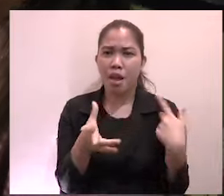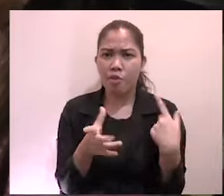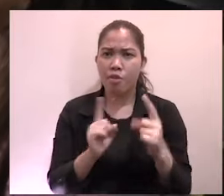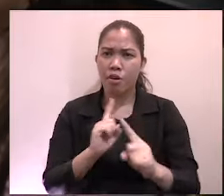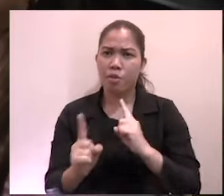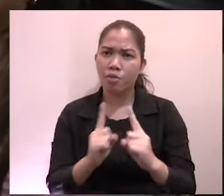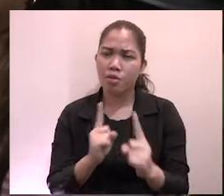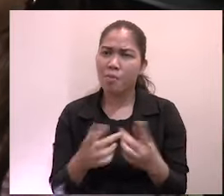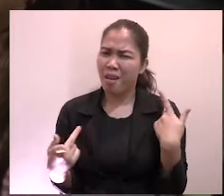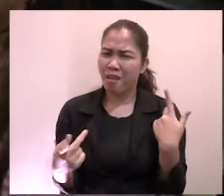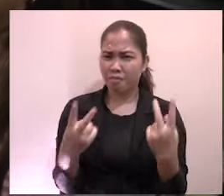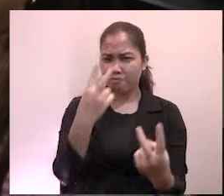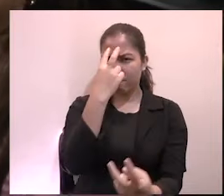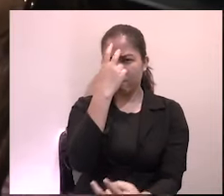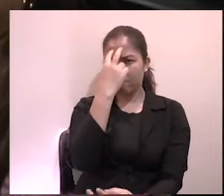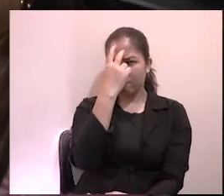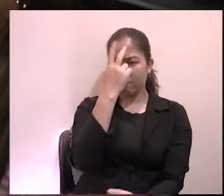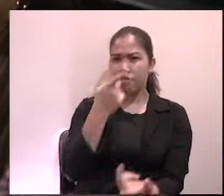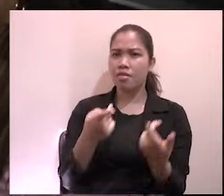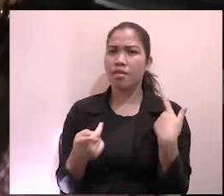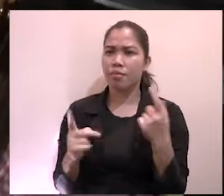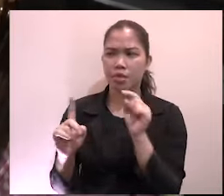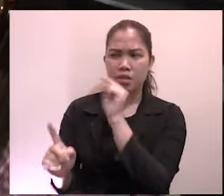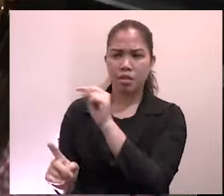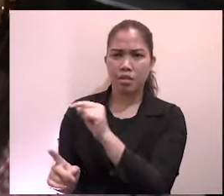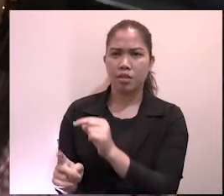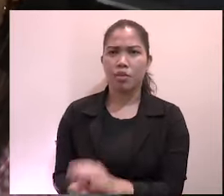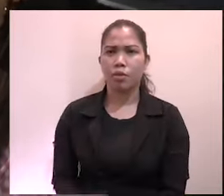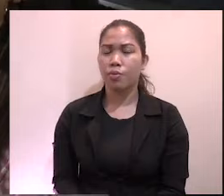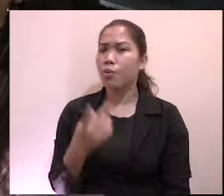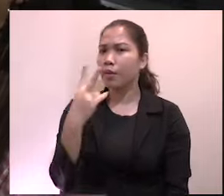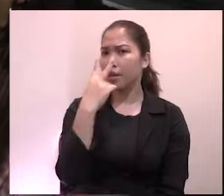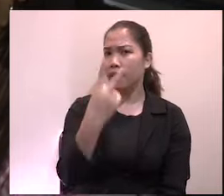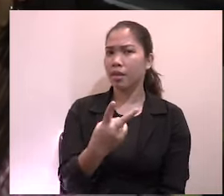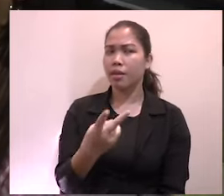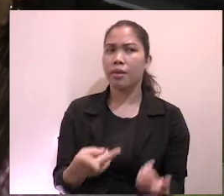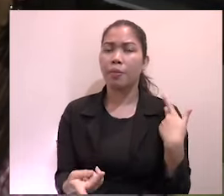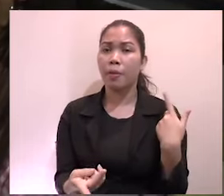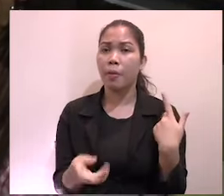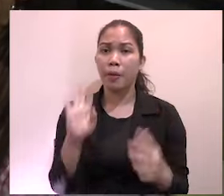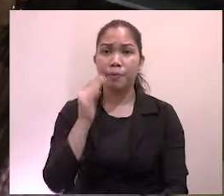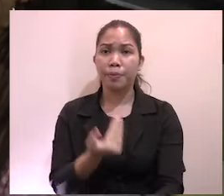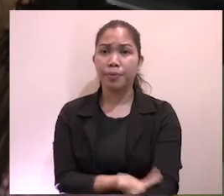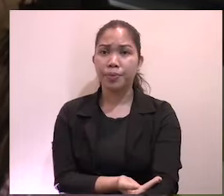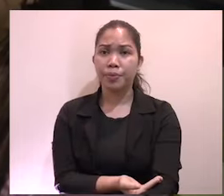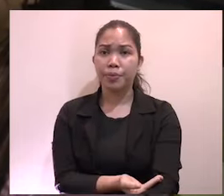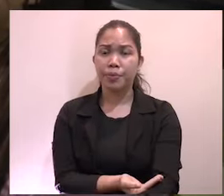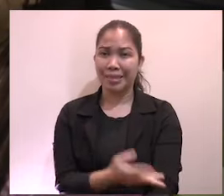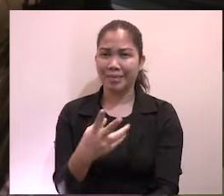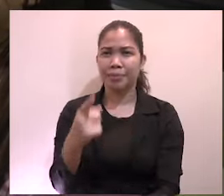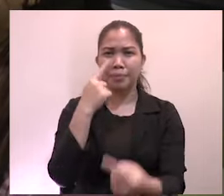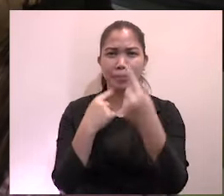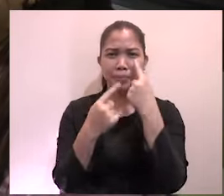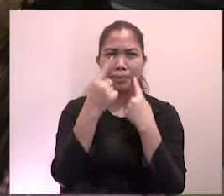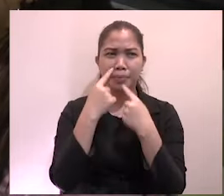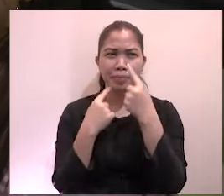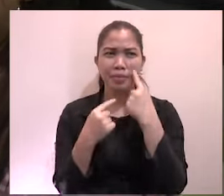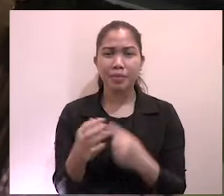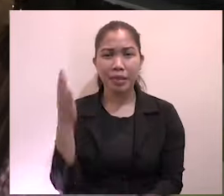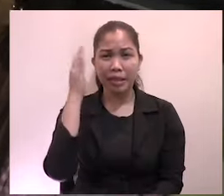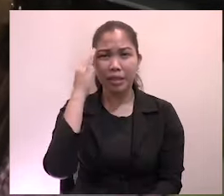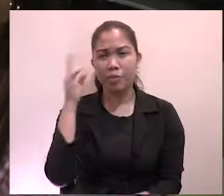sabihin may pagdududa na yung anak mo mismo sa iyo. So ang nakikita ko rito, yung bata, kaya pala siya umiiyak. Dahil alam